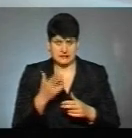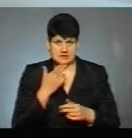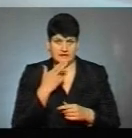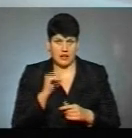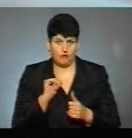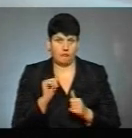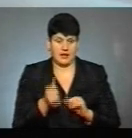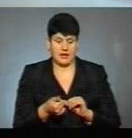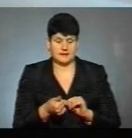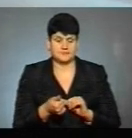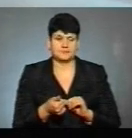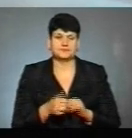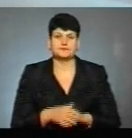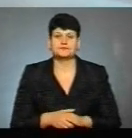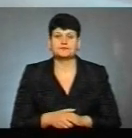роблять наперед.